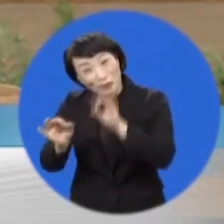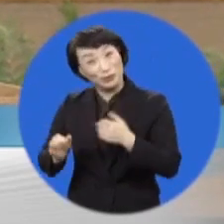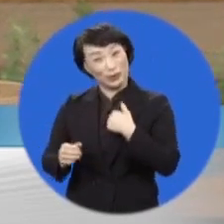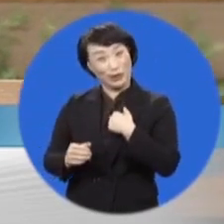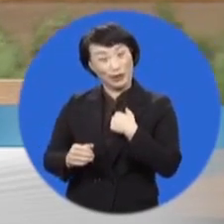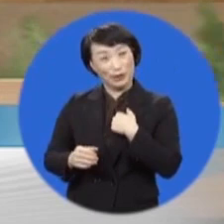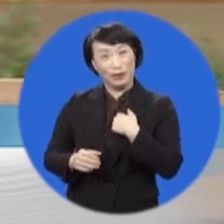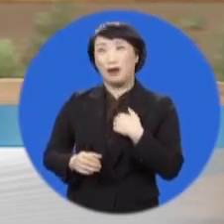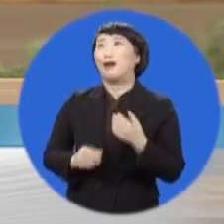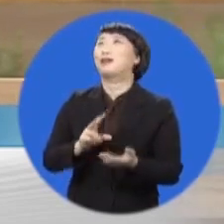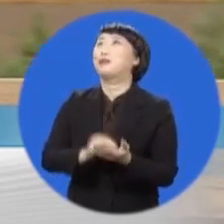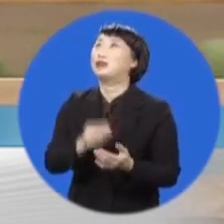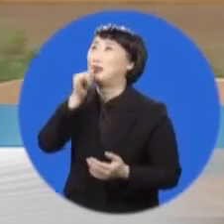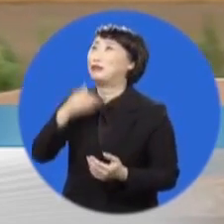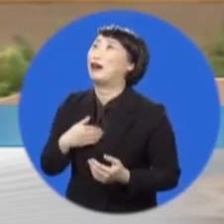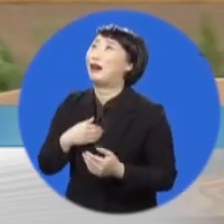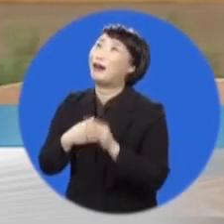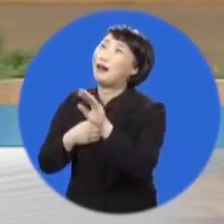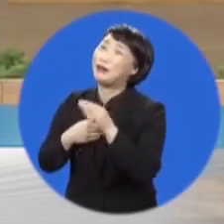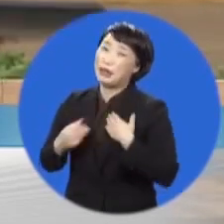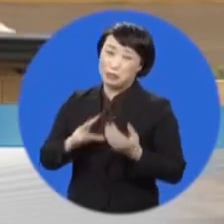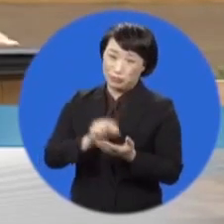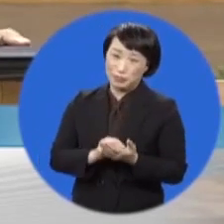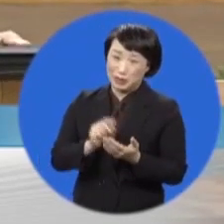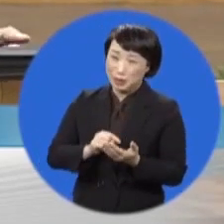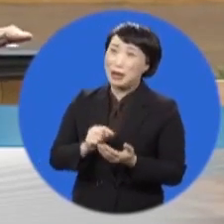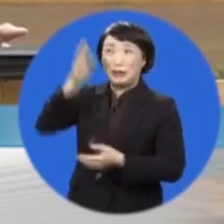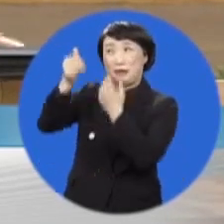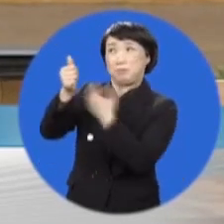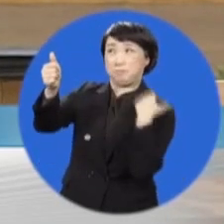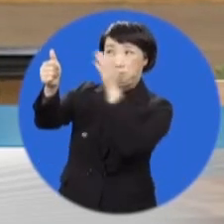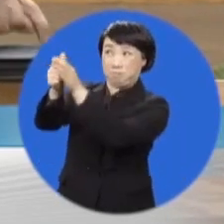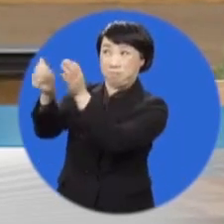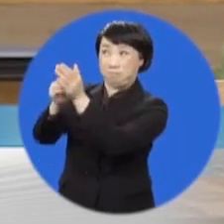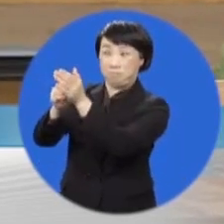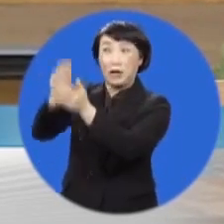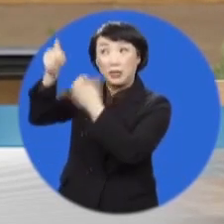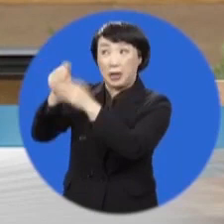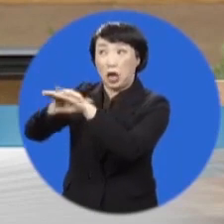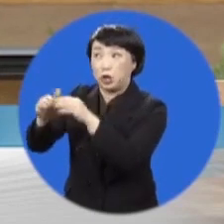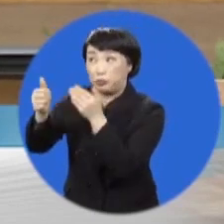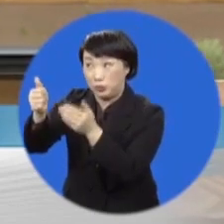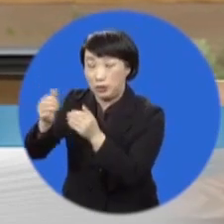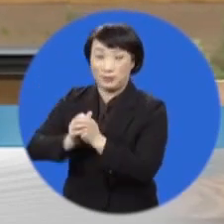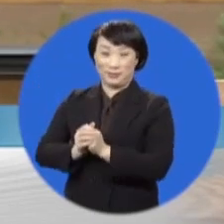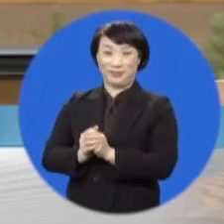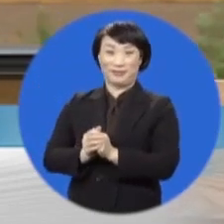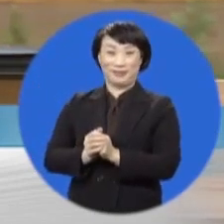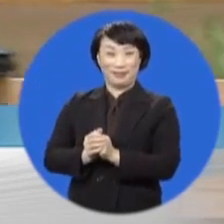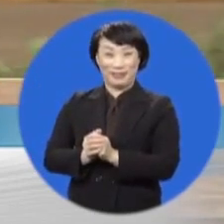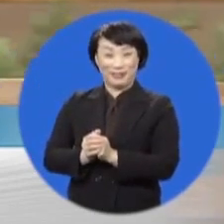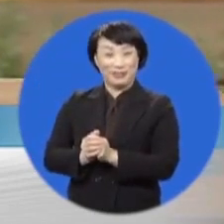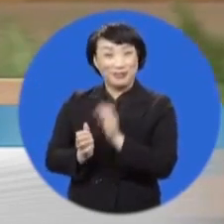너 문제가 보았소 에 문제는 로코 갈테니 당신이 해결할 쇼 어